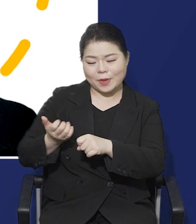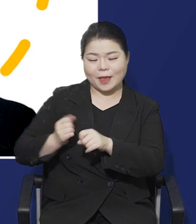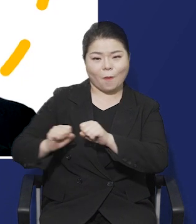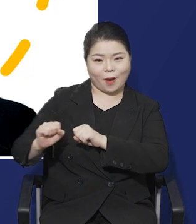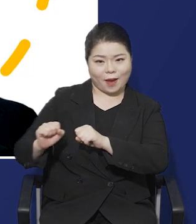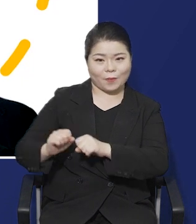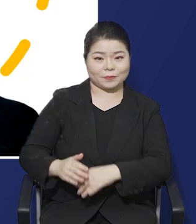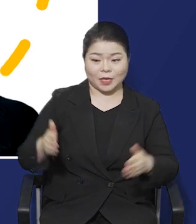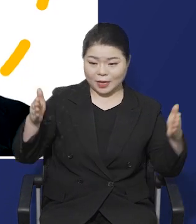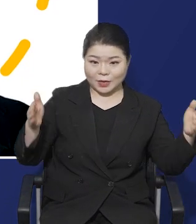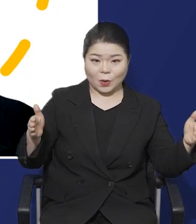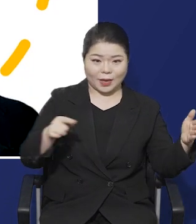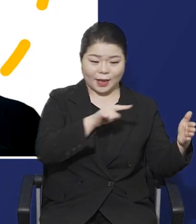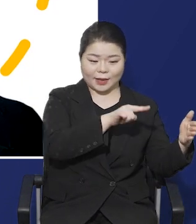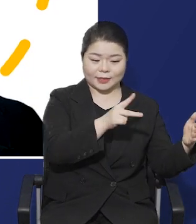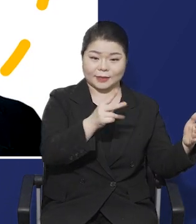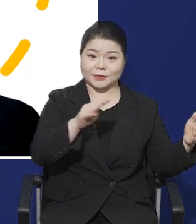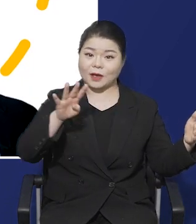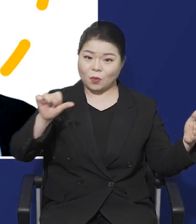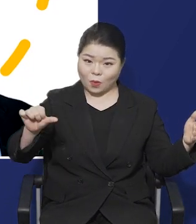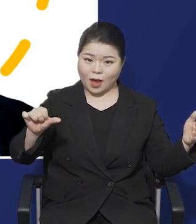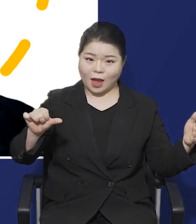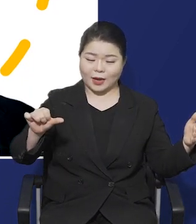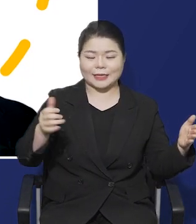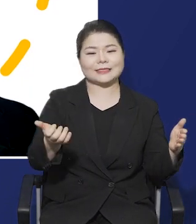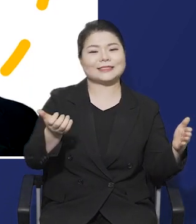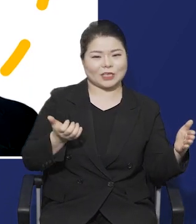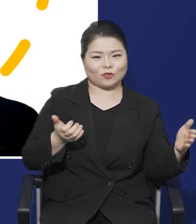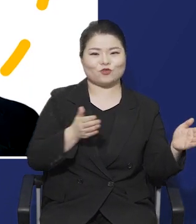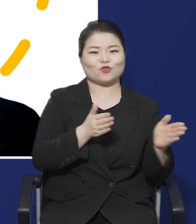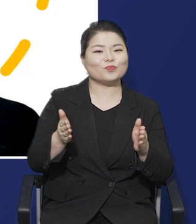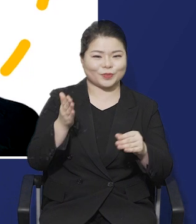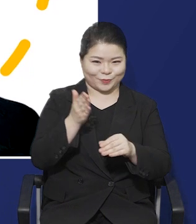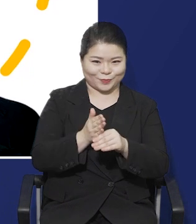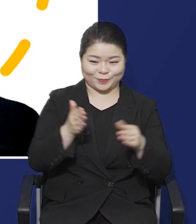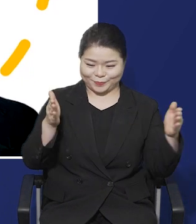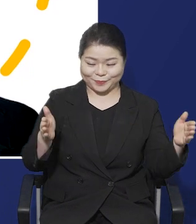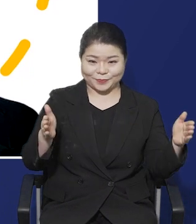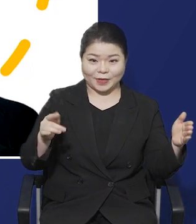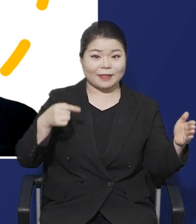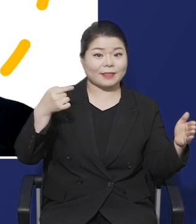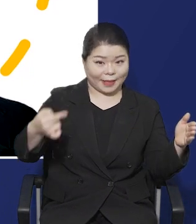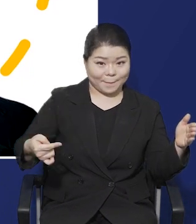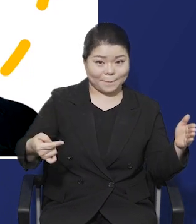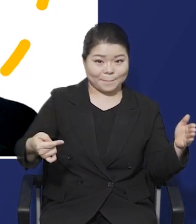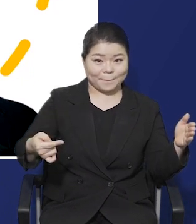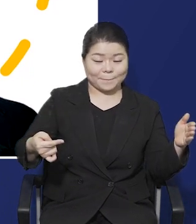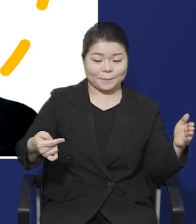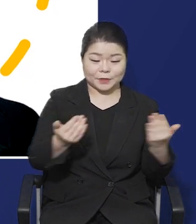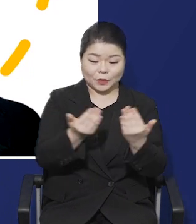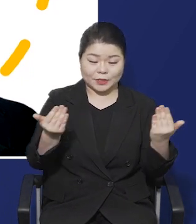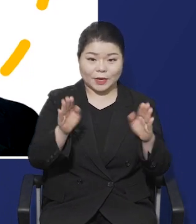됩니다. 여기까지가 쇼 전 단계가 되겠습니다. 참가 전 단계가 되겠고, 그다음에